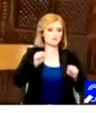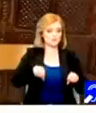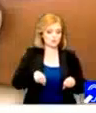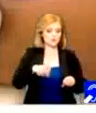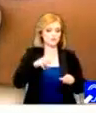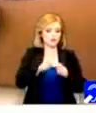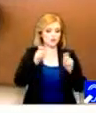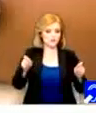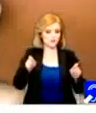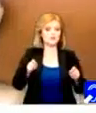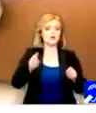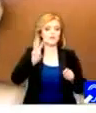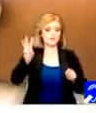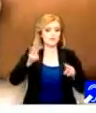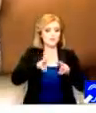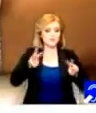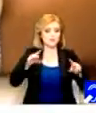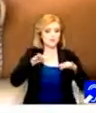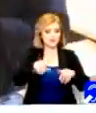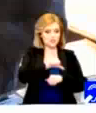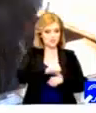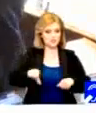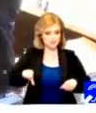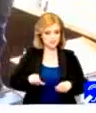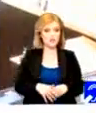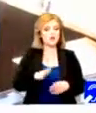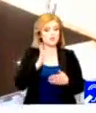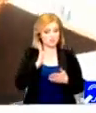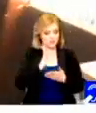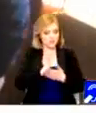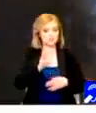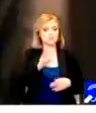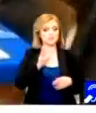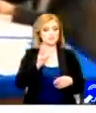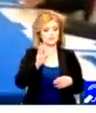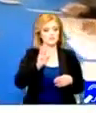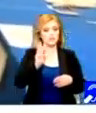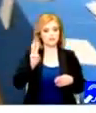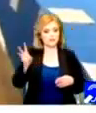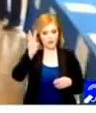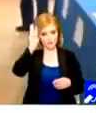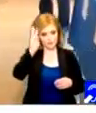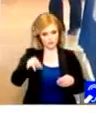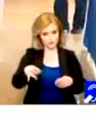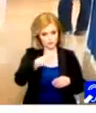site-ul Ministerului Afacerilor Externe de la București, dar și pe site-ul Ambasadei României în Republica Moldova.